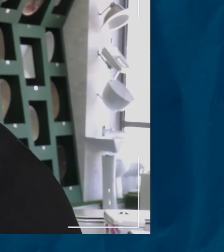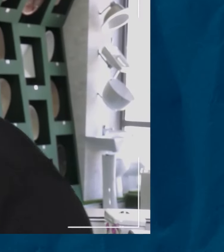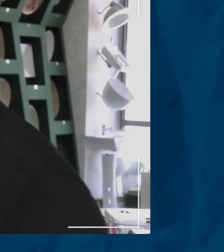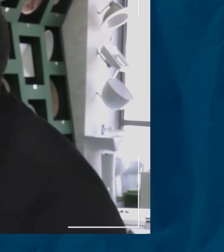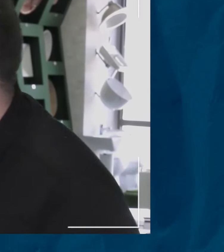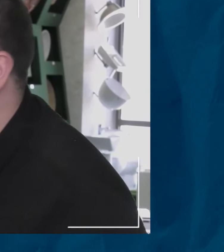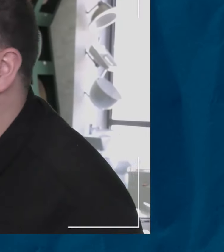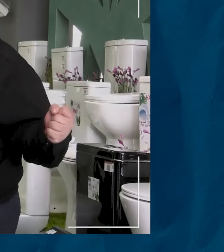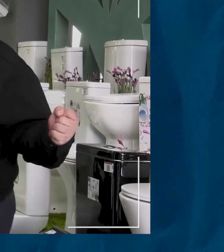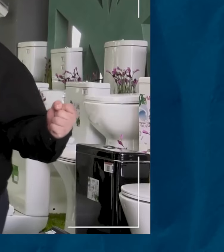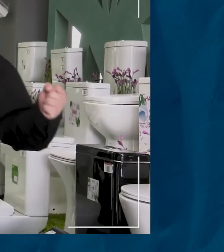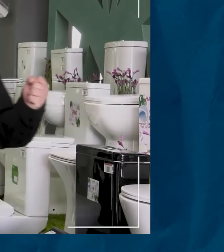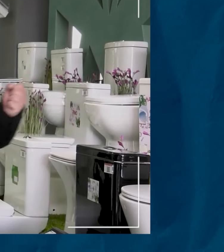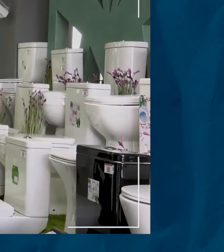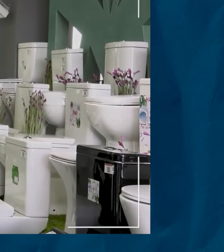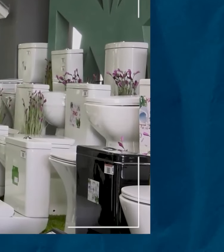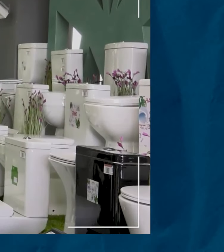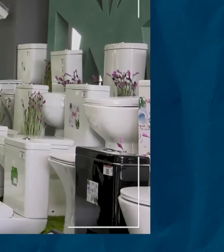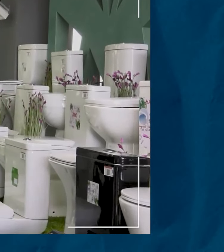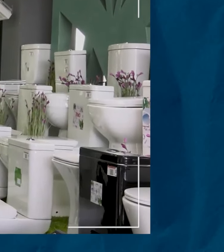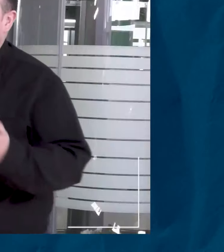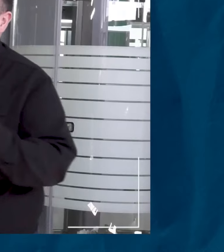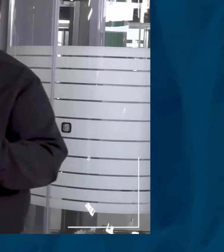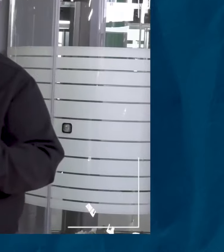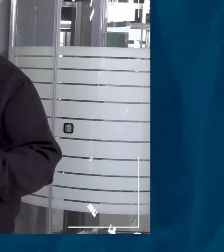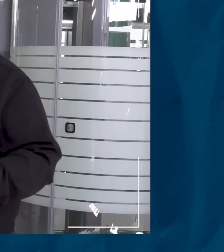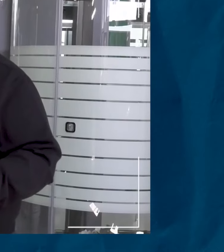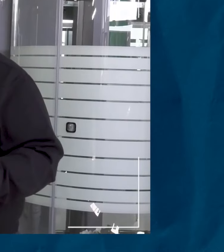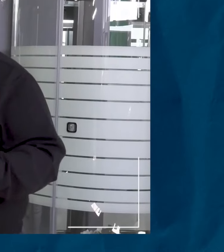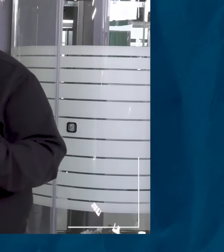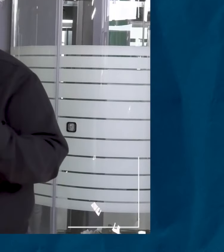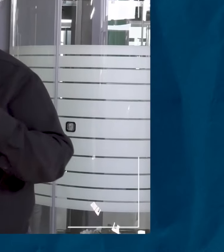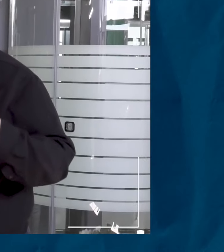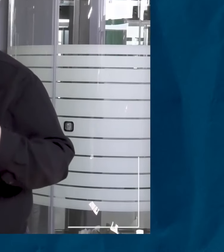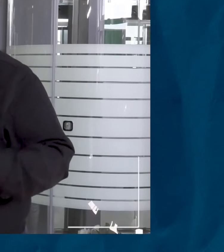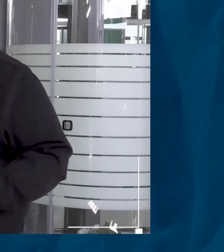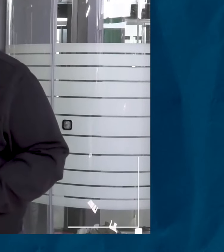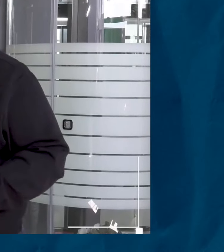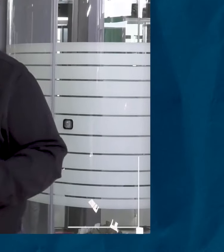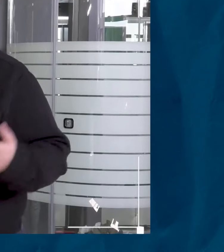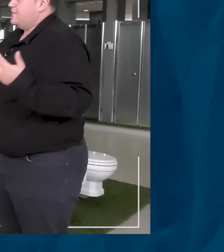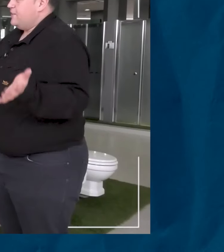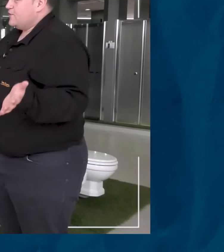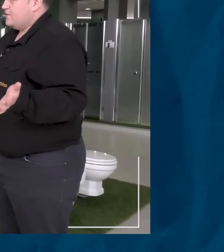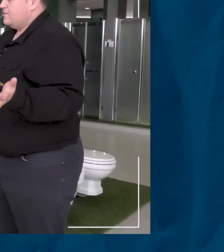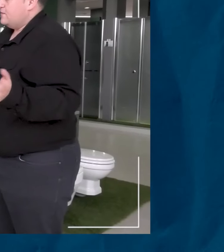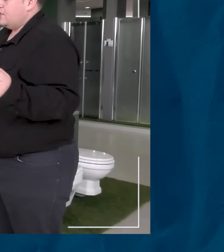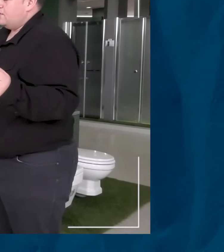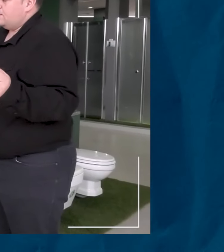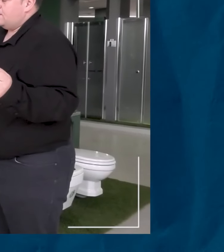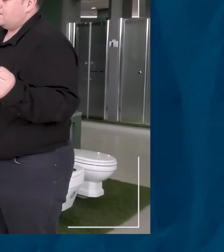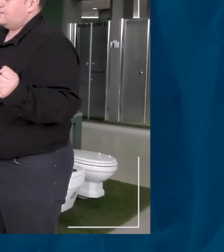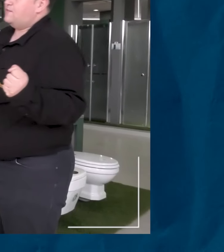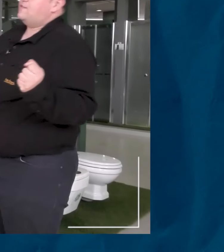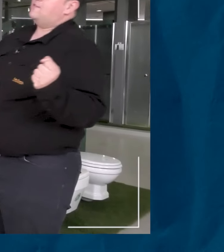да ти покажа и нашите конзолни чинии. Че вашите зрители могат да намерят нашите артикули в вашата